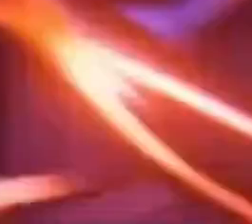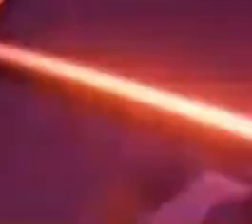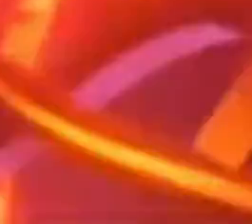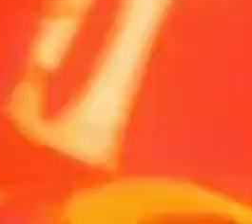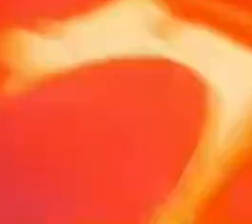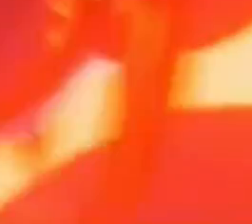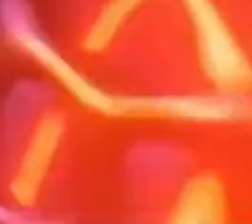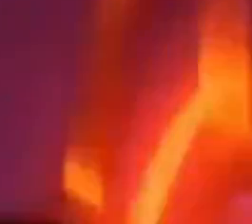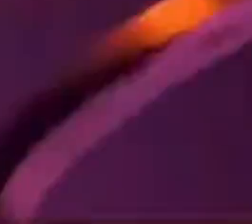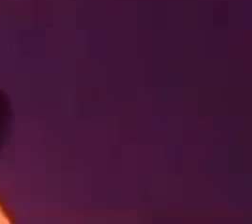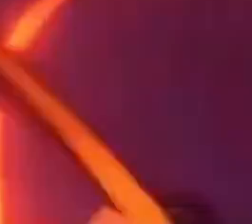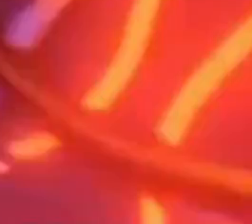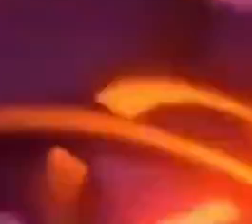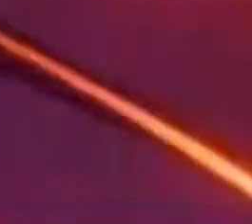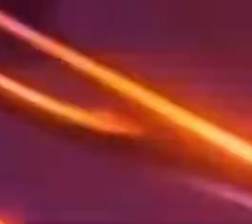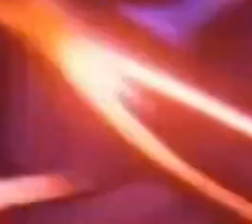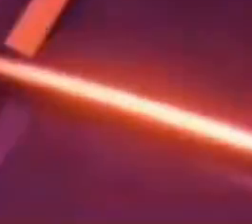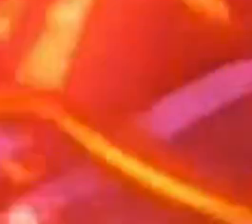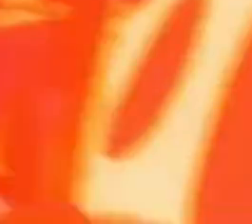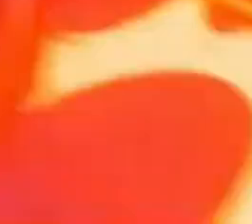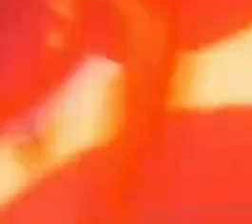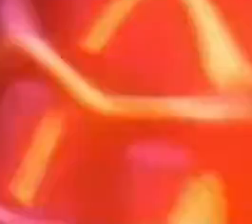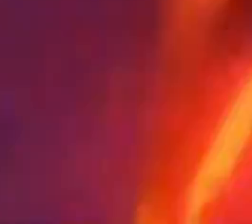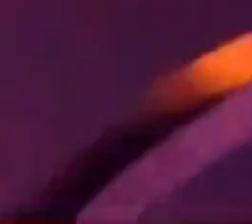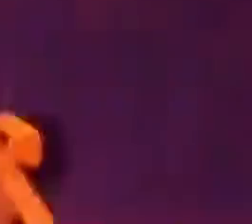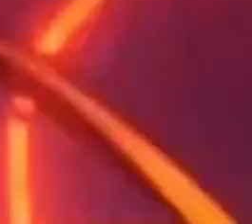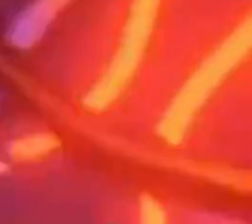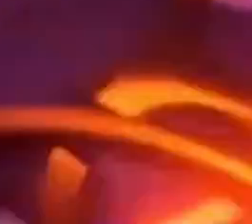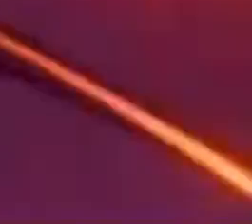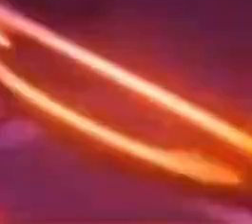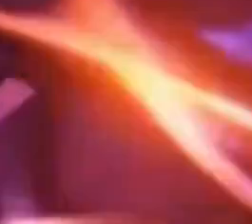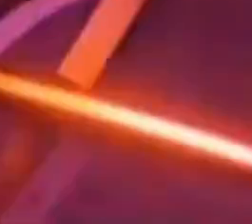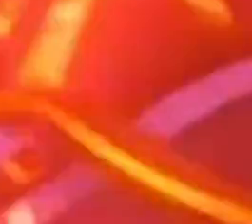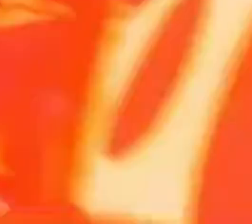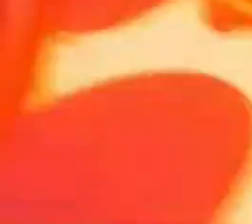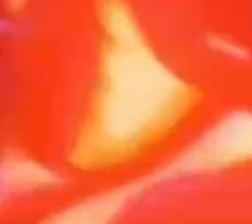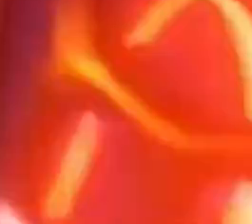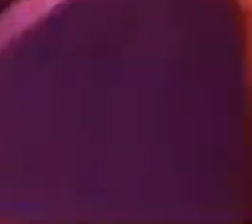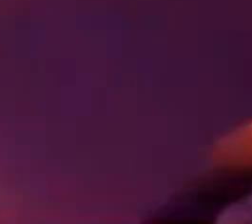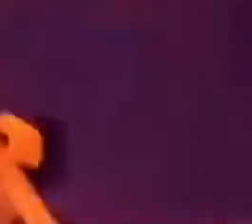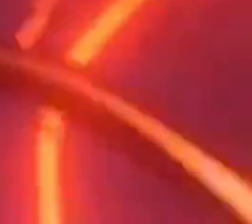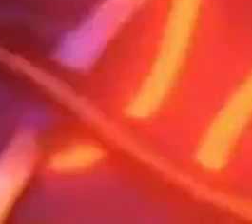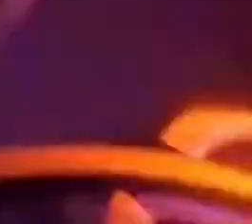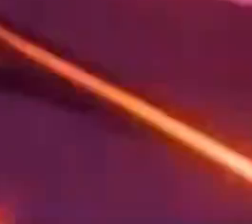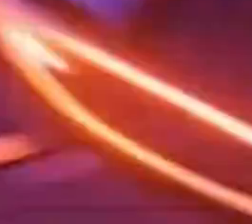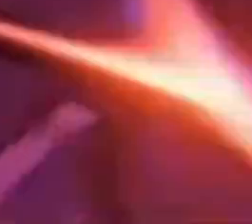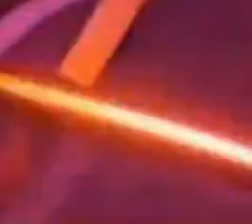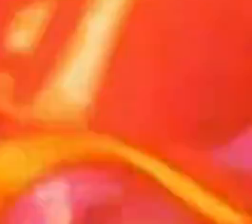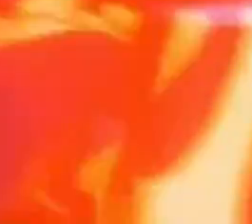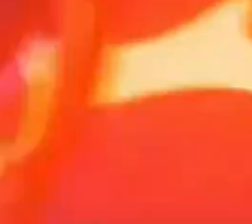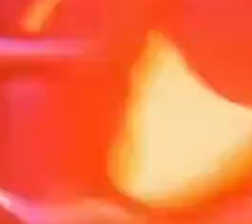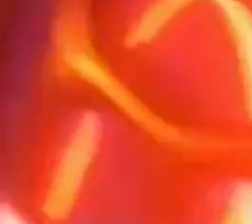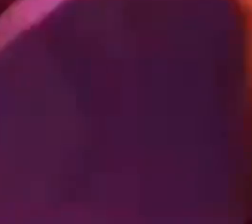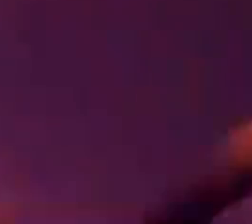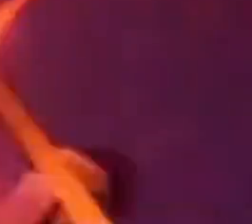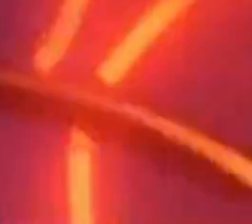พูดถึงแม่ขามแล้วคงทำไม่ไหวเลยไม่เอาด้านนี้ด้านนี้สปอร์ตบอกกับพ่อกับแม่ว่าจะสู้ให้ไหวถ้าไม่ถึงเส้นชัยจะไม่มีทางรอดเพราะเคยเล่นเกมให้มันเป็น